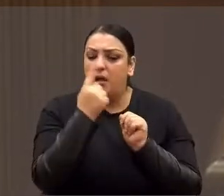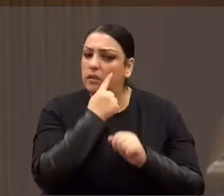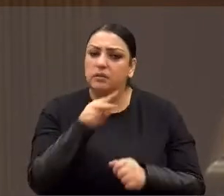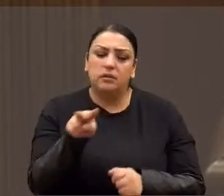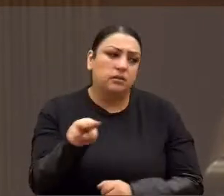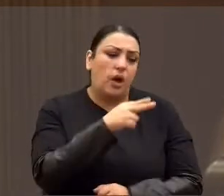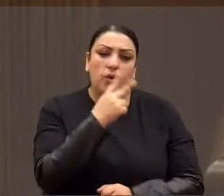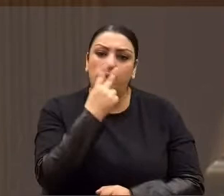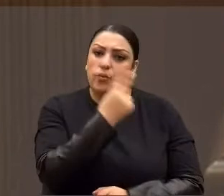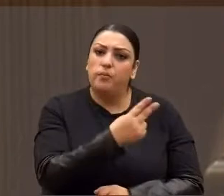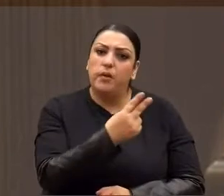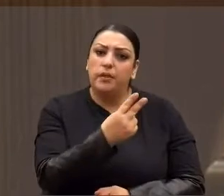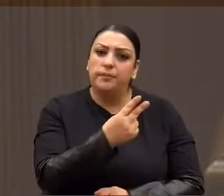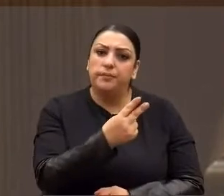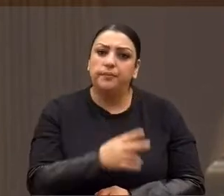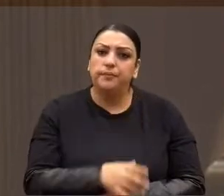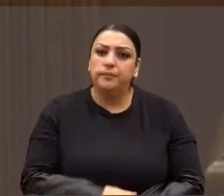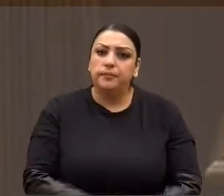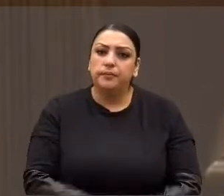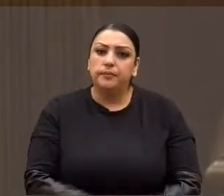դեպի